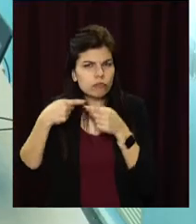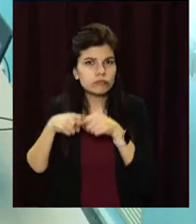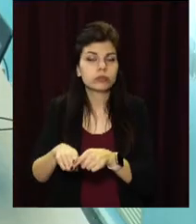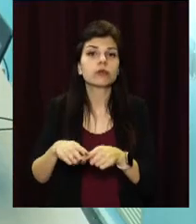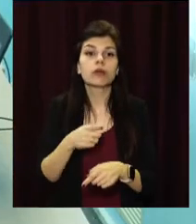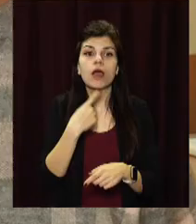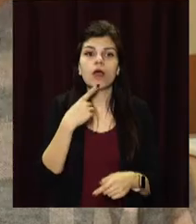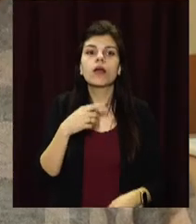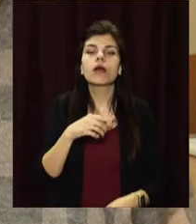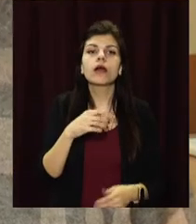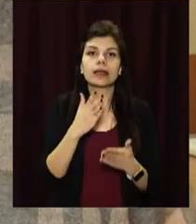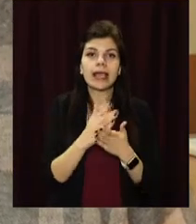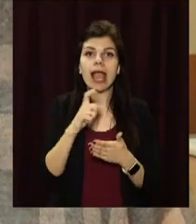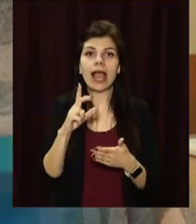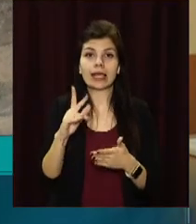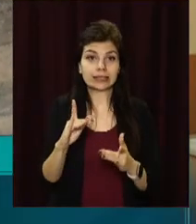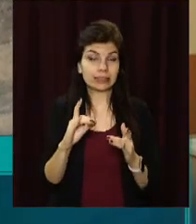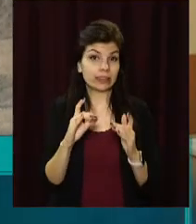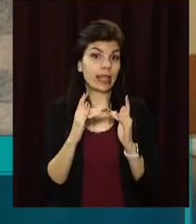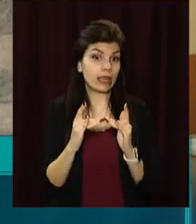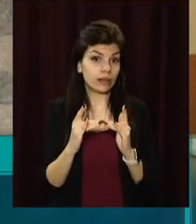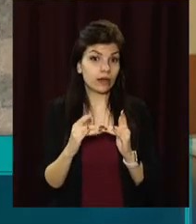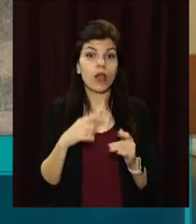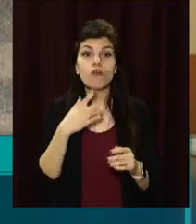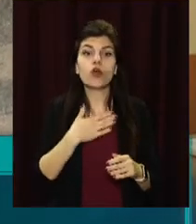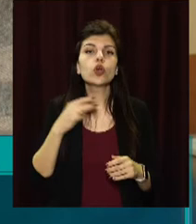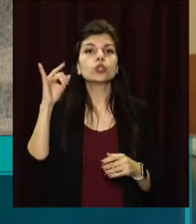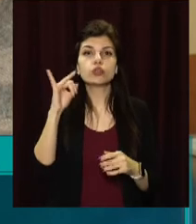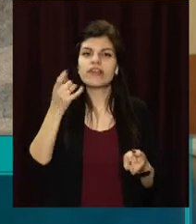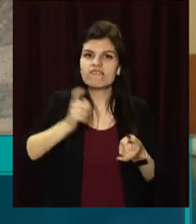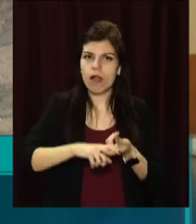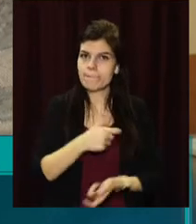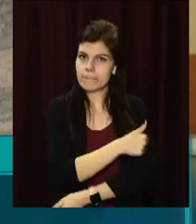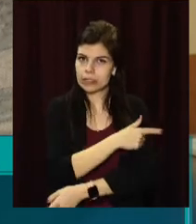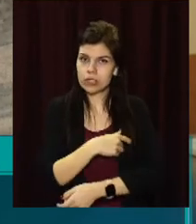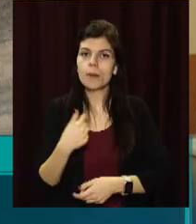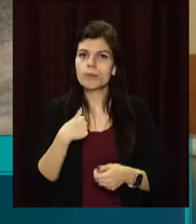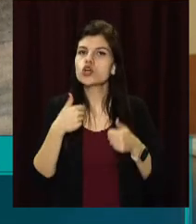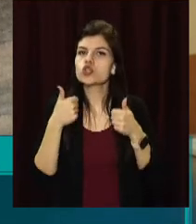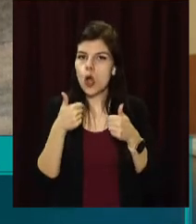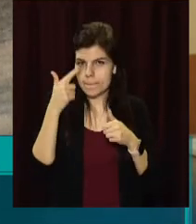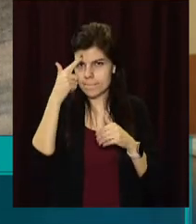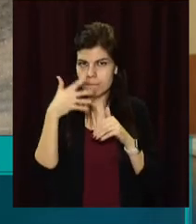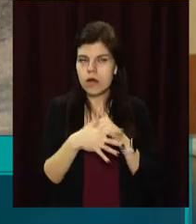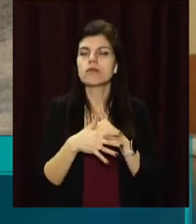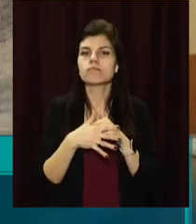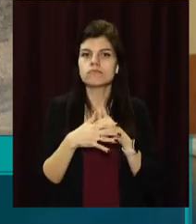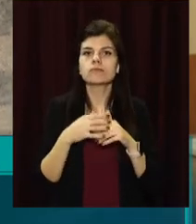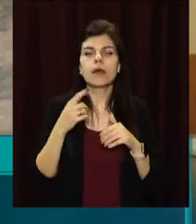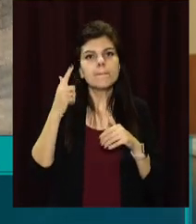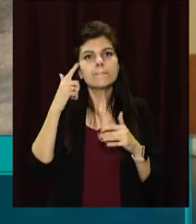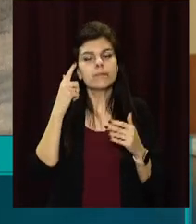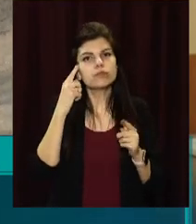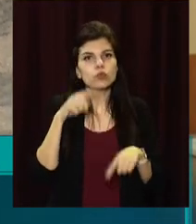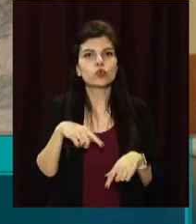і екс-інтернат. Історія нашого закладу пов'язана з медициною, і ми добре розуміємось на здоров'язберігаючих